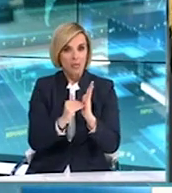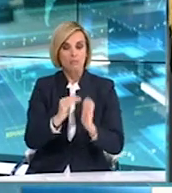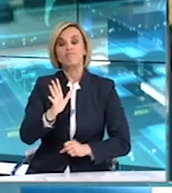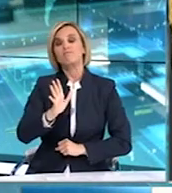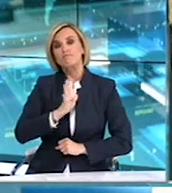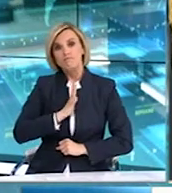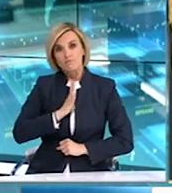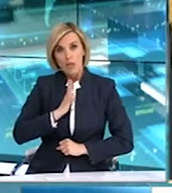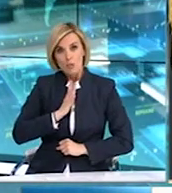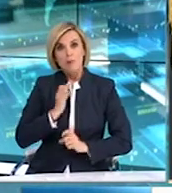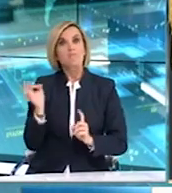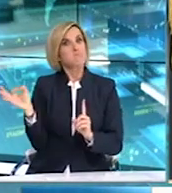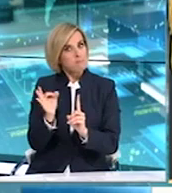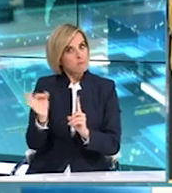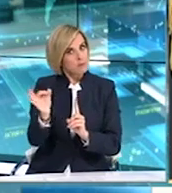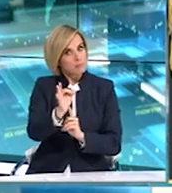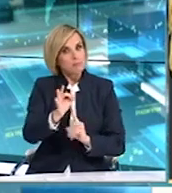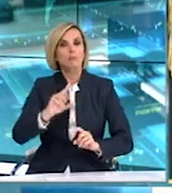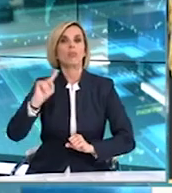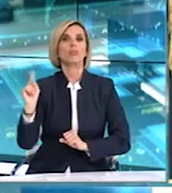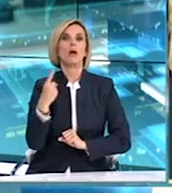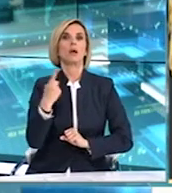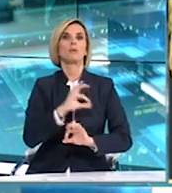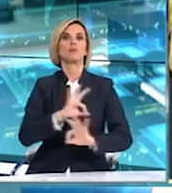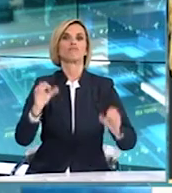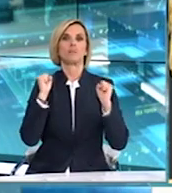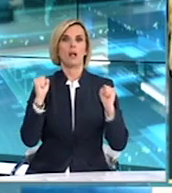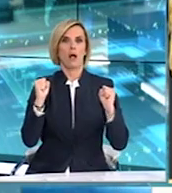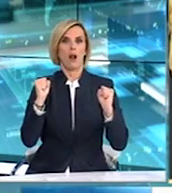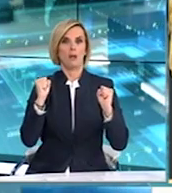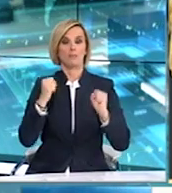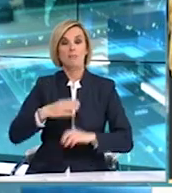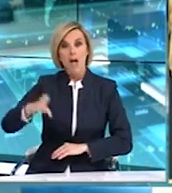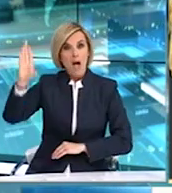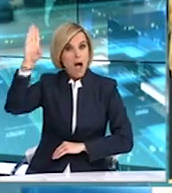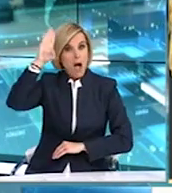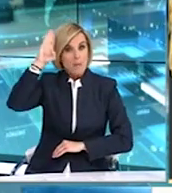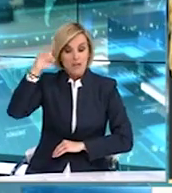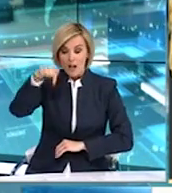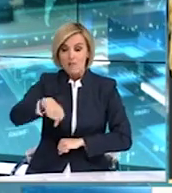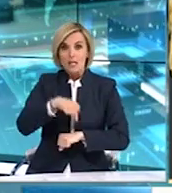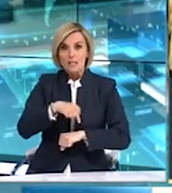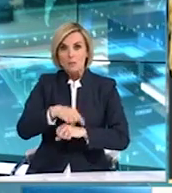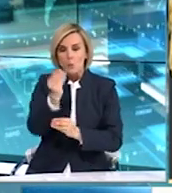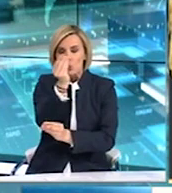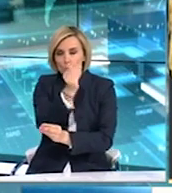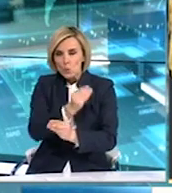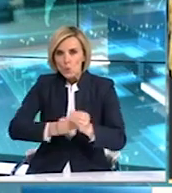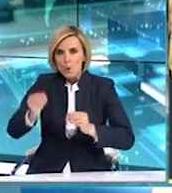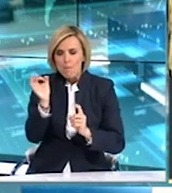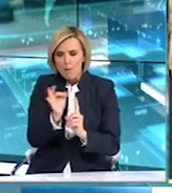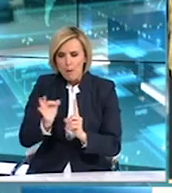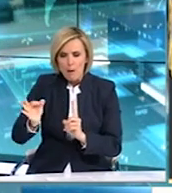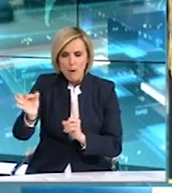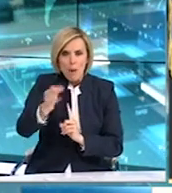μας, ενώ μολύνθηκαν από τον ιό, ανέρωσαν και έγιναν καλά. Οι Ηνωμένες Πολιτείες της Αμερικής έχουν πλέον τα περισσότερα κρούσματα σε